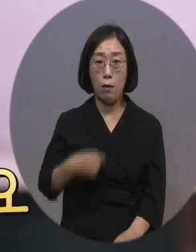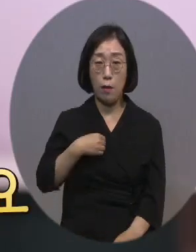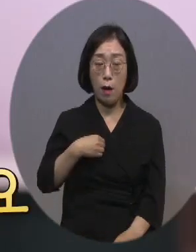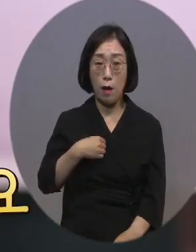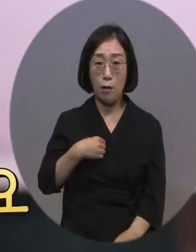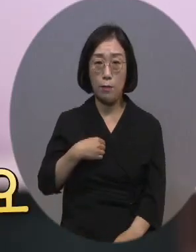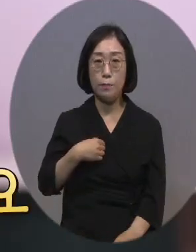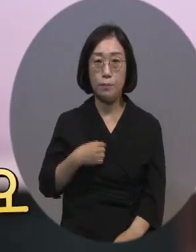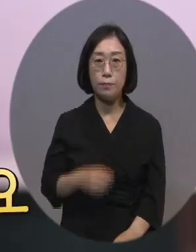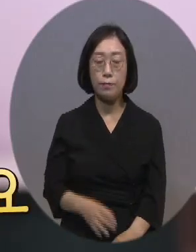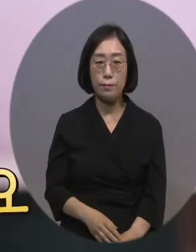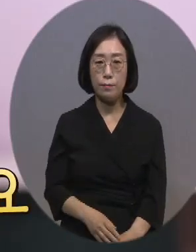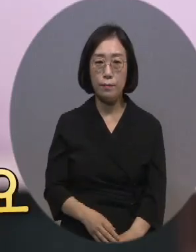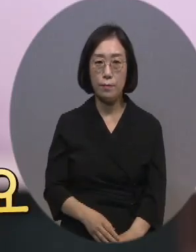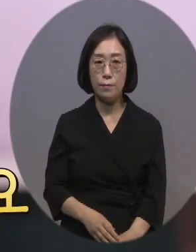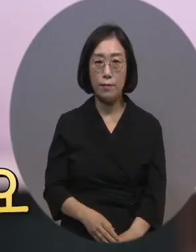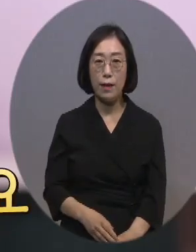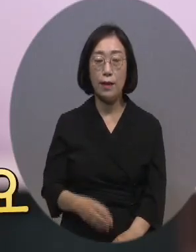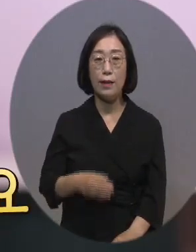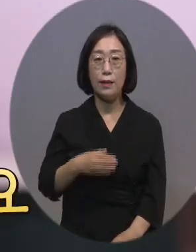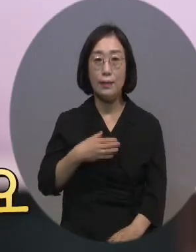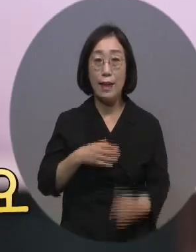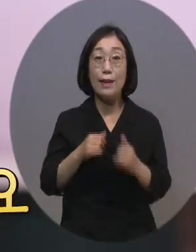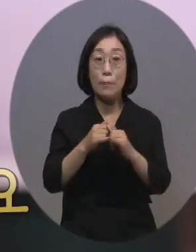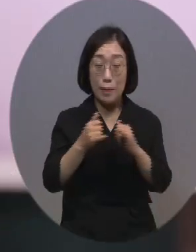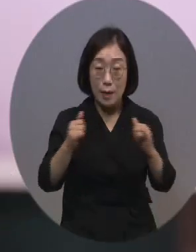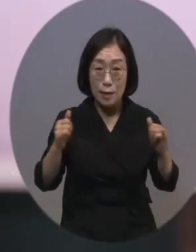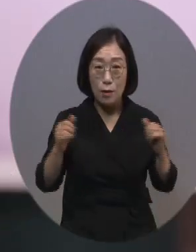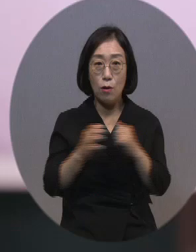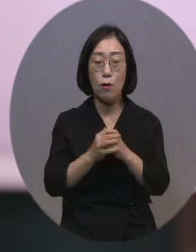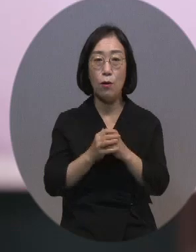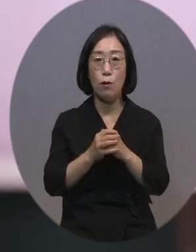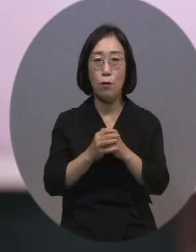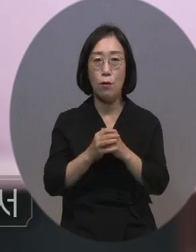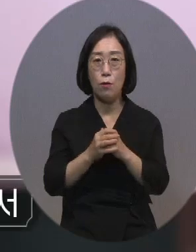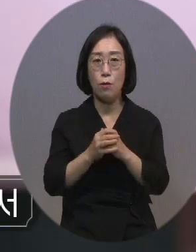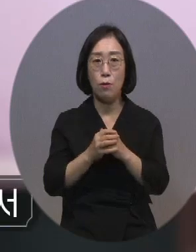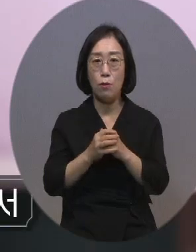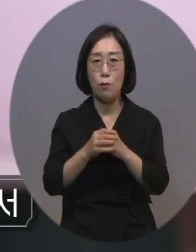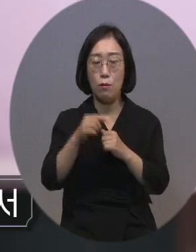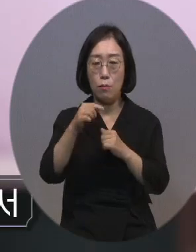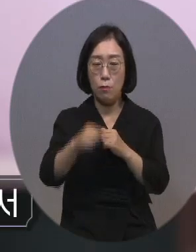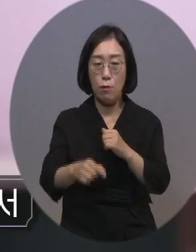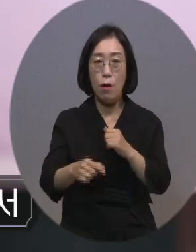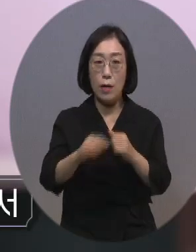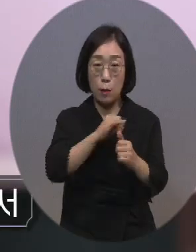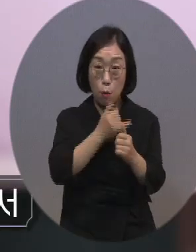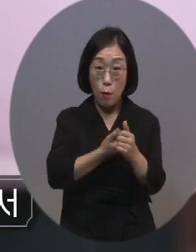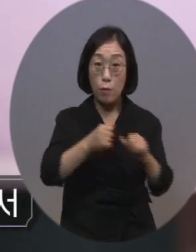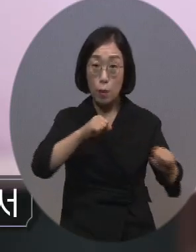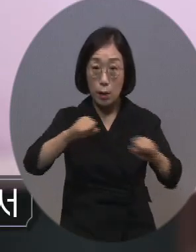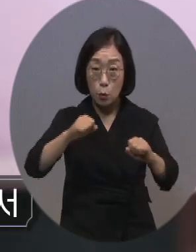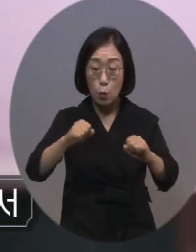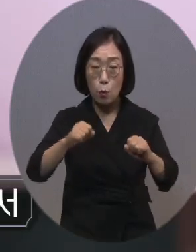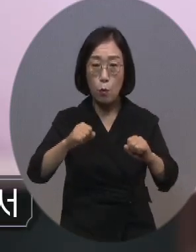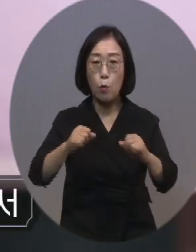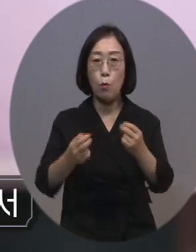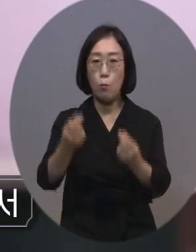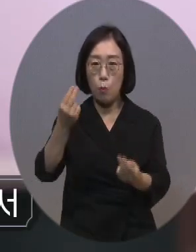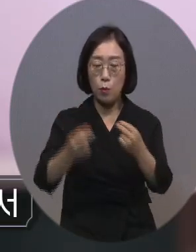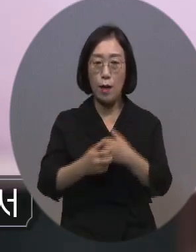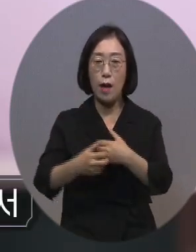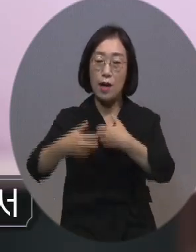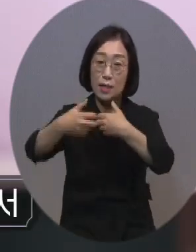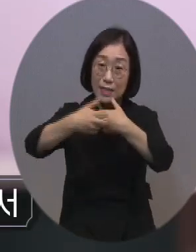때부터 사람에 대한 관심은 있었었던 것 같아요. 원래 이런 인권 활동하는 것보다는 저는 의대